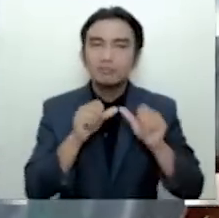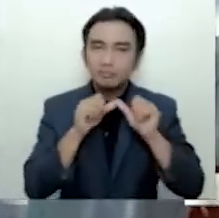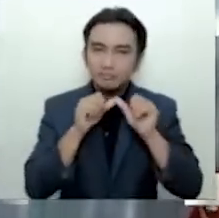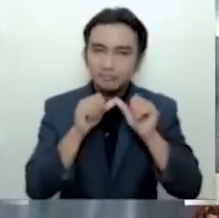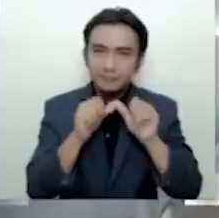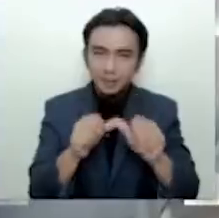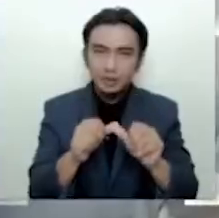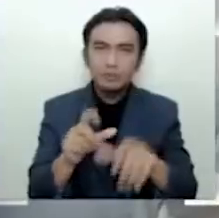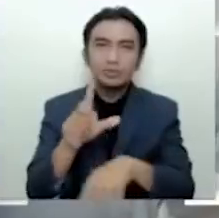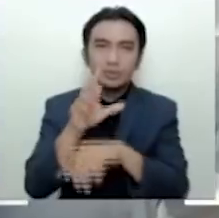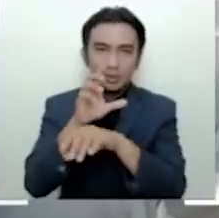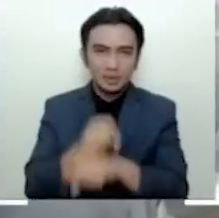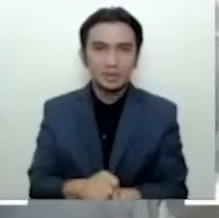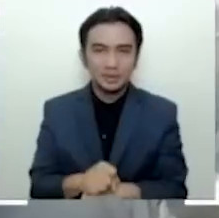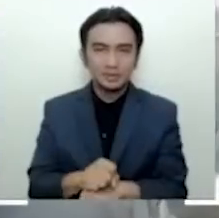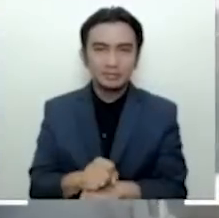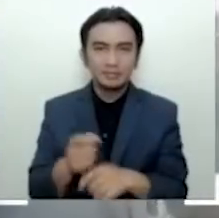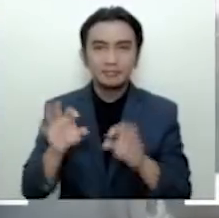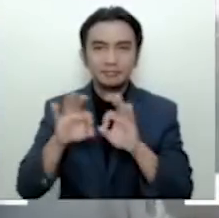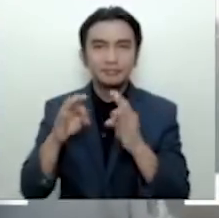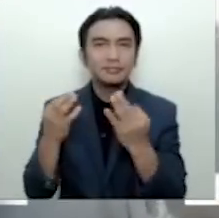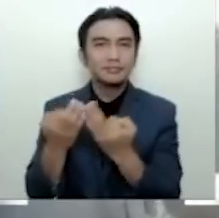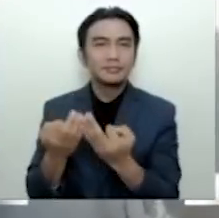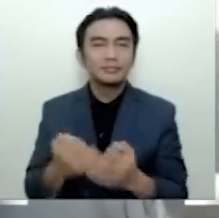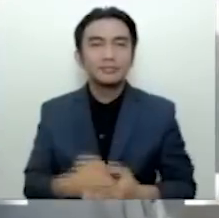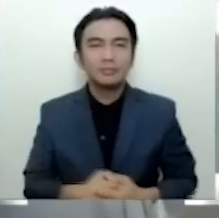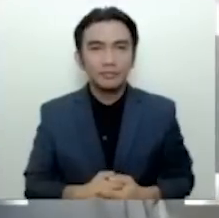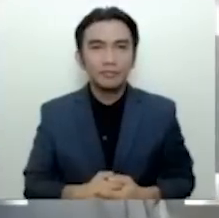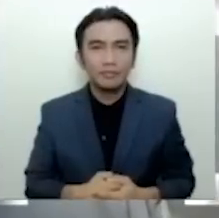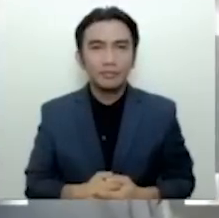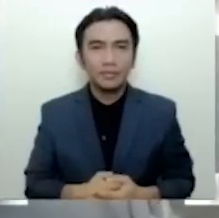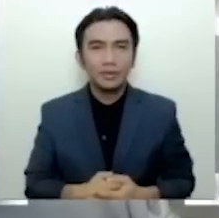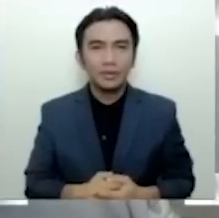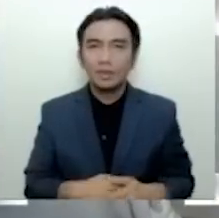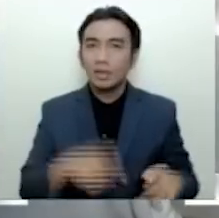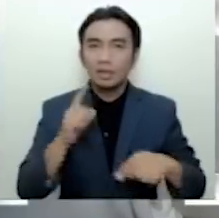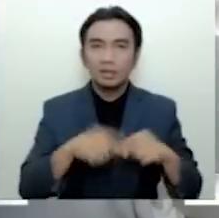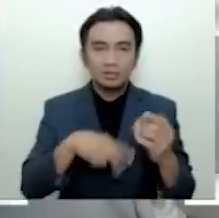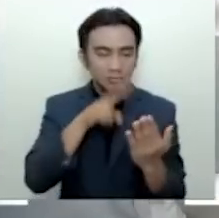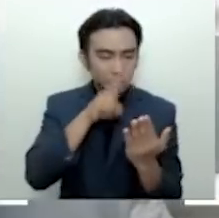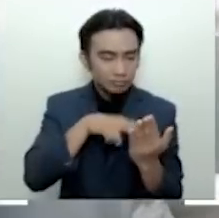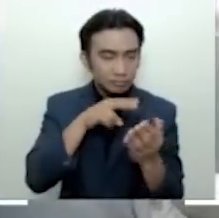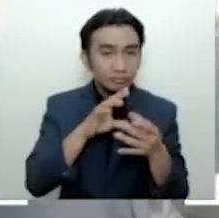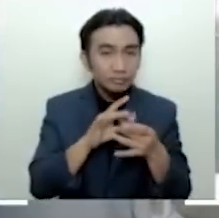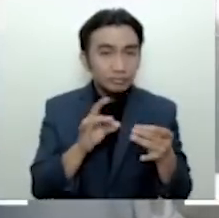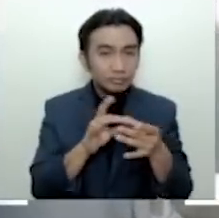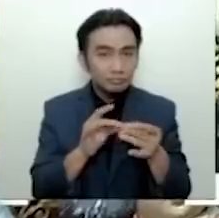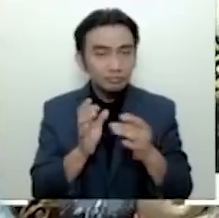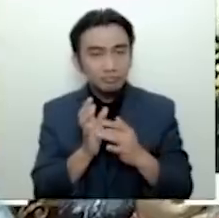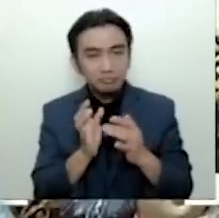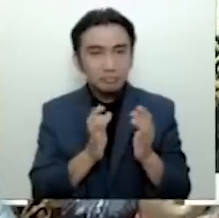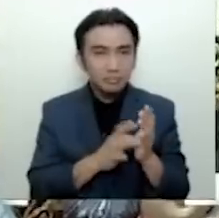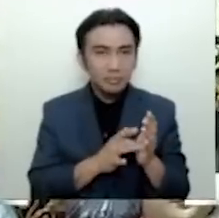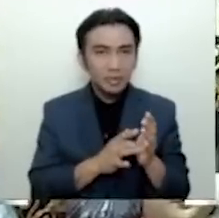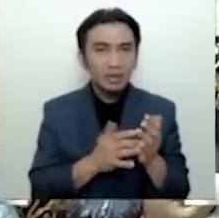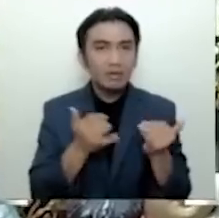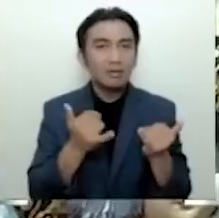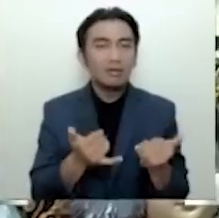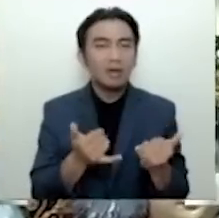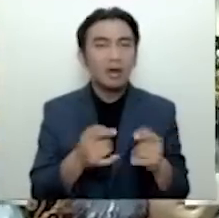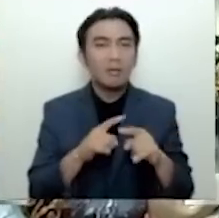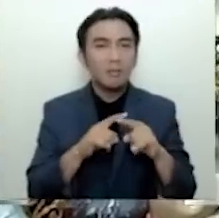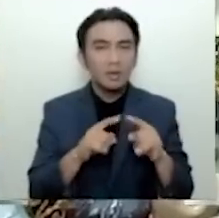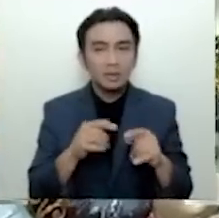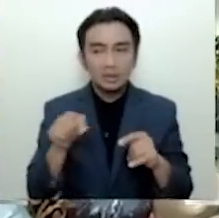nakalakihang tradisyon. Hindi man daw sila makakapagsagawa ng pabasa sa kanilang tahanan ngayong Semana Santa, isang grupo naman daw